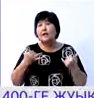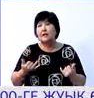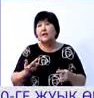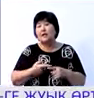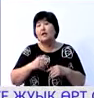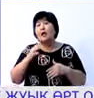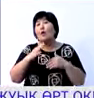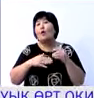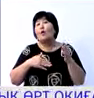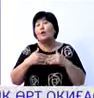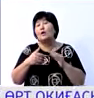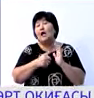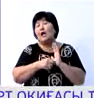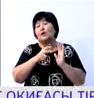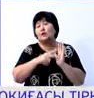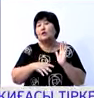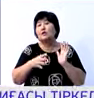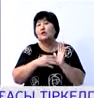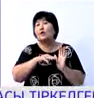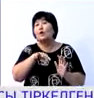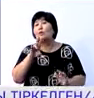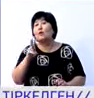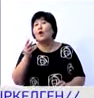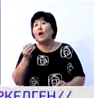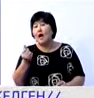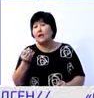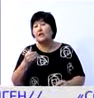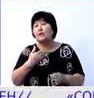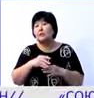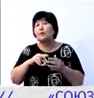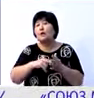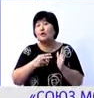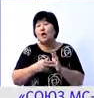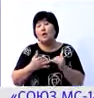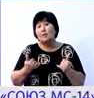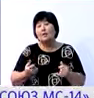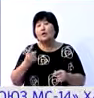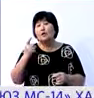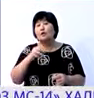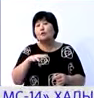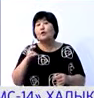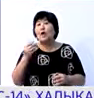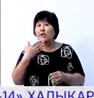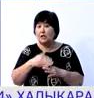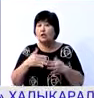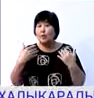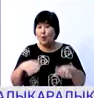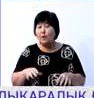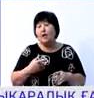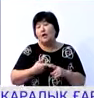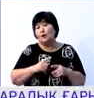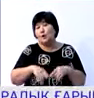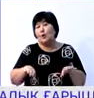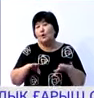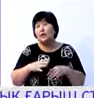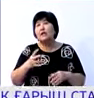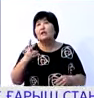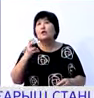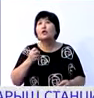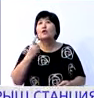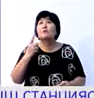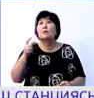мектептің құрылысы 689 миллион теңге қаражат жоспарланған, бейлгі жылға 100 миллион ақшасы бөлінді. Сол сияқты мына